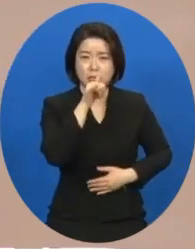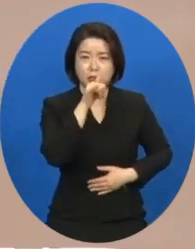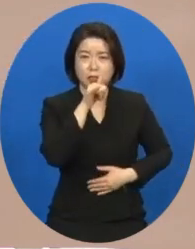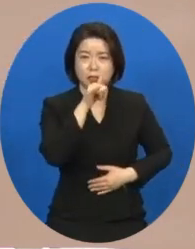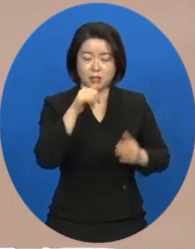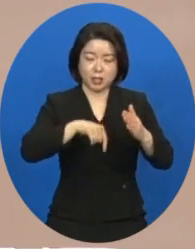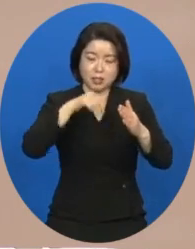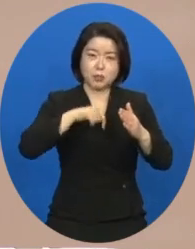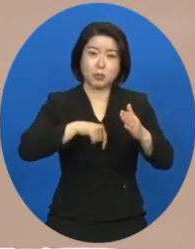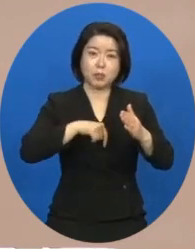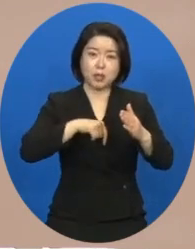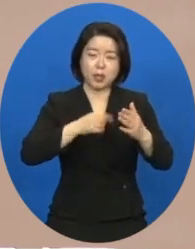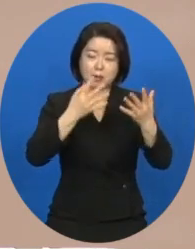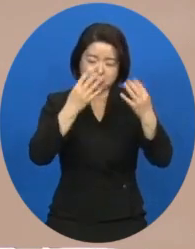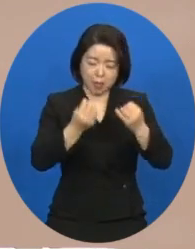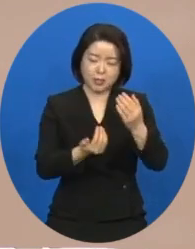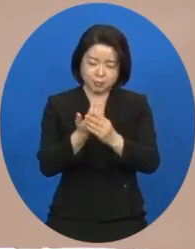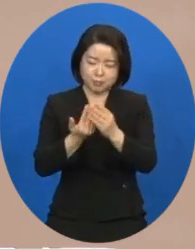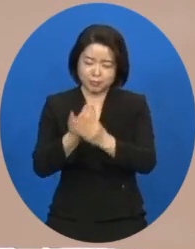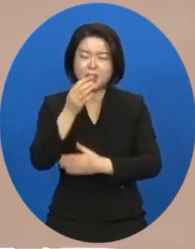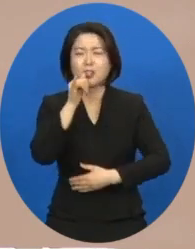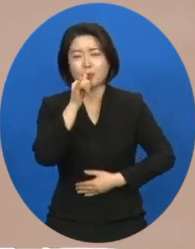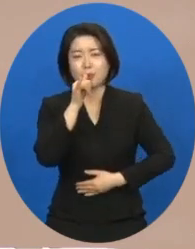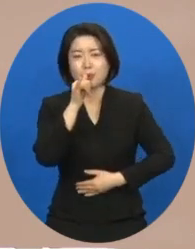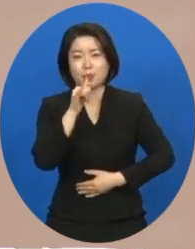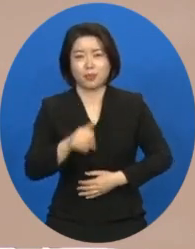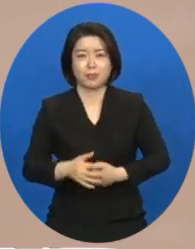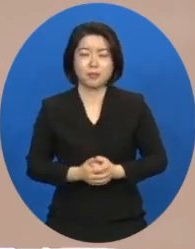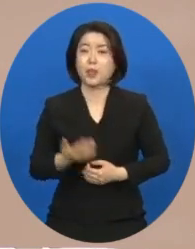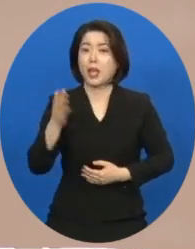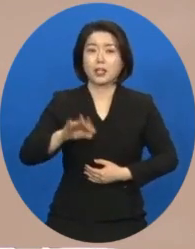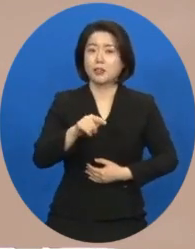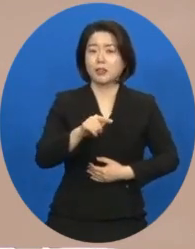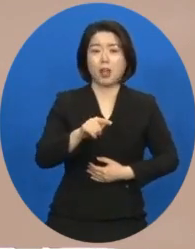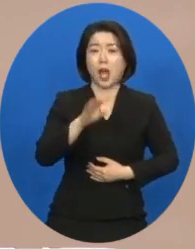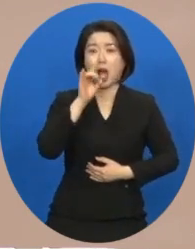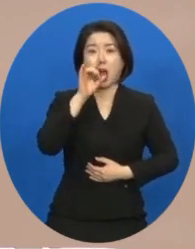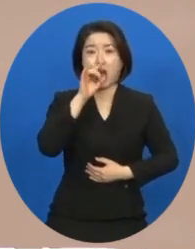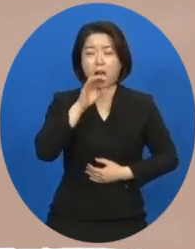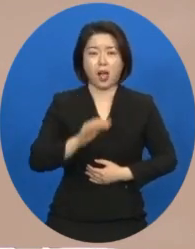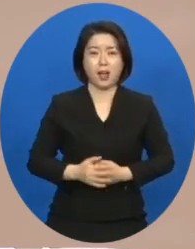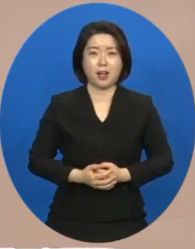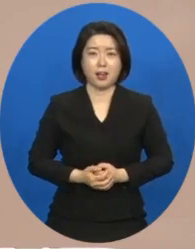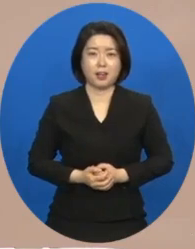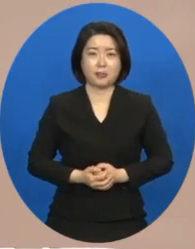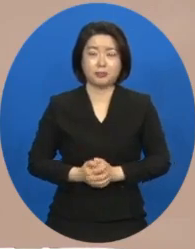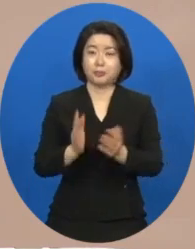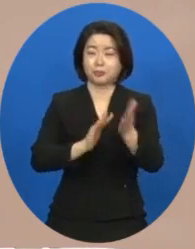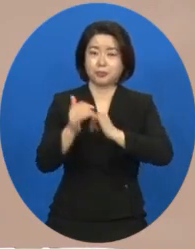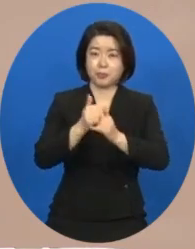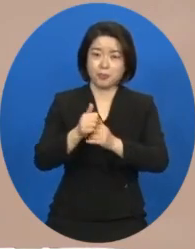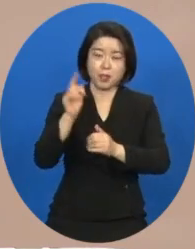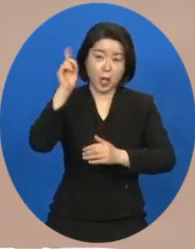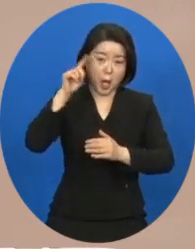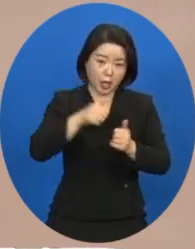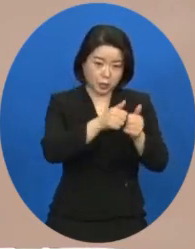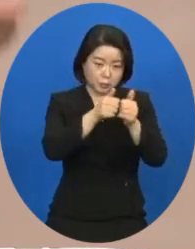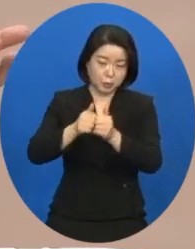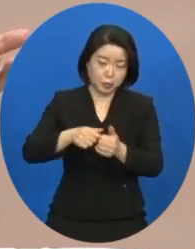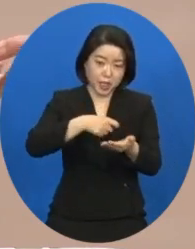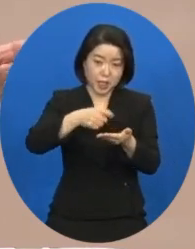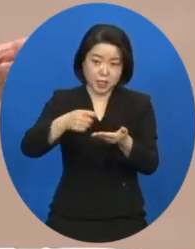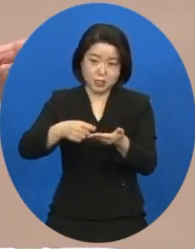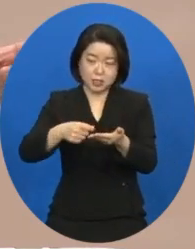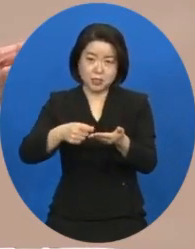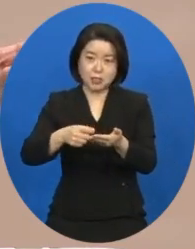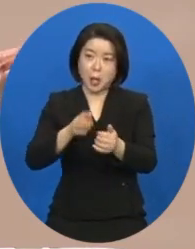안에 얼마나 많이 일어나는데 근데 그렇게 할 수가 없어요. 예수 동행일기 쓰자고 제가